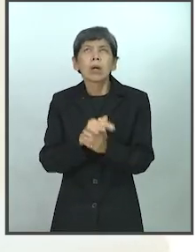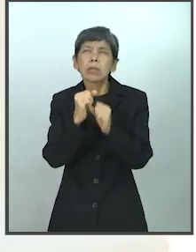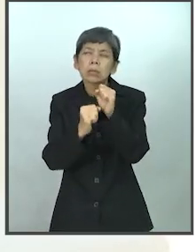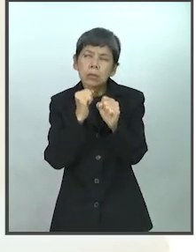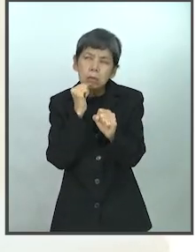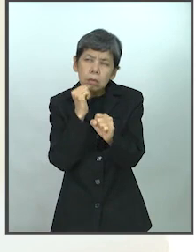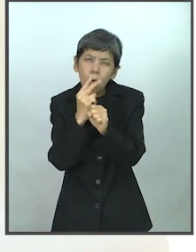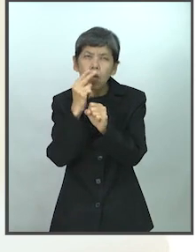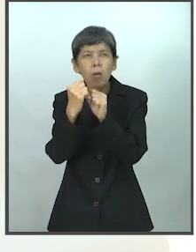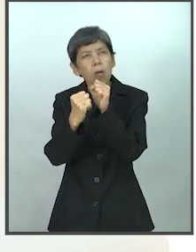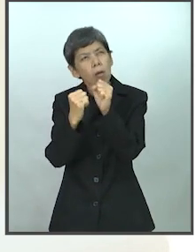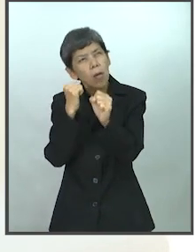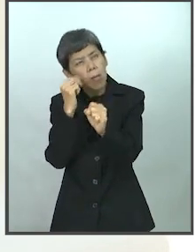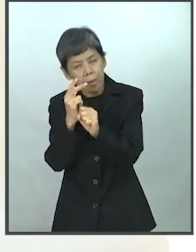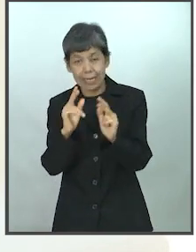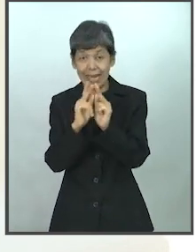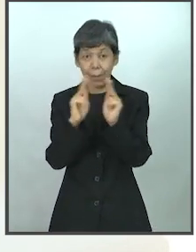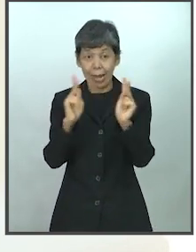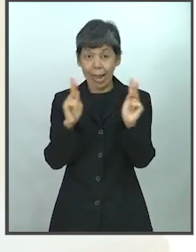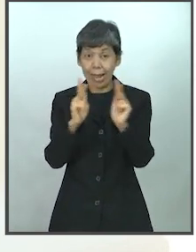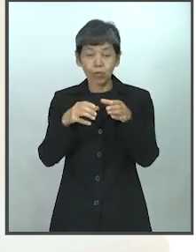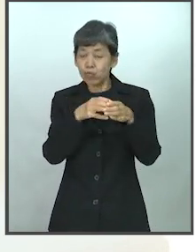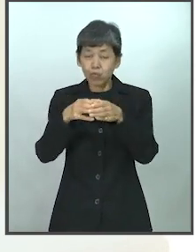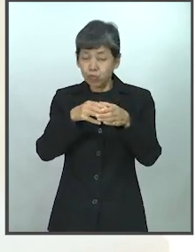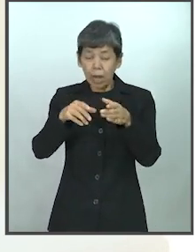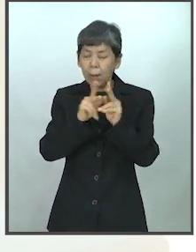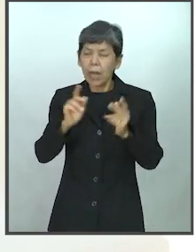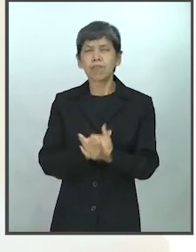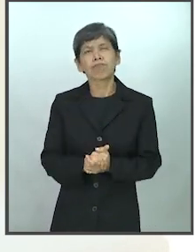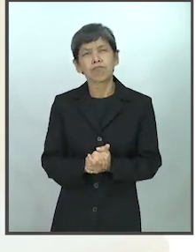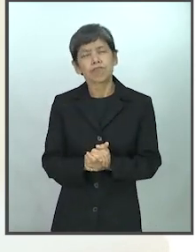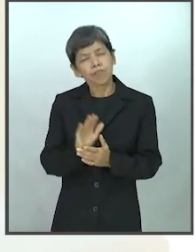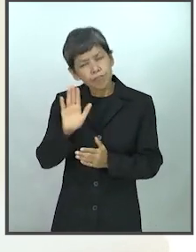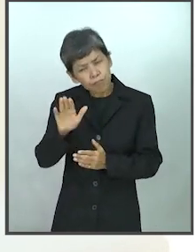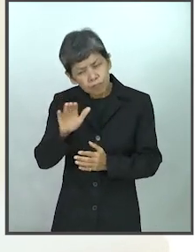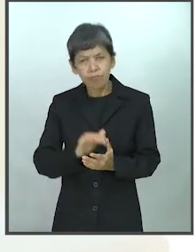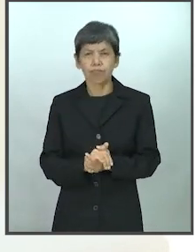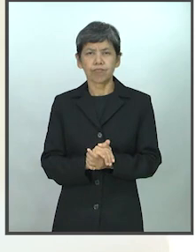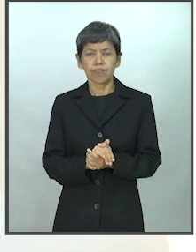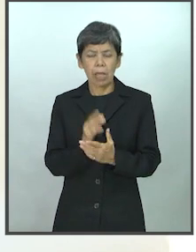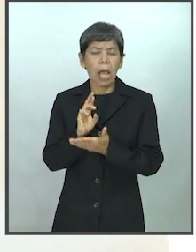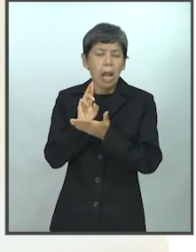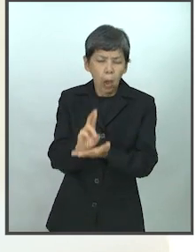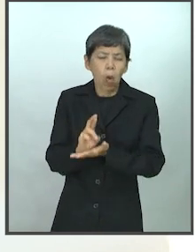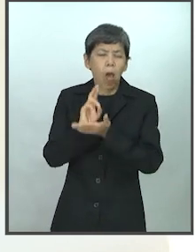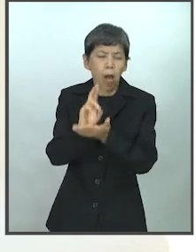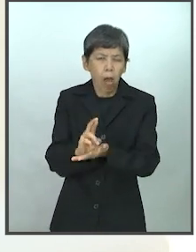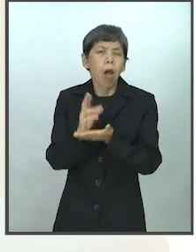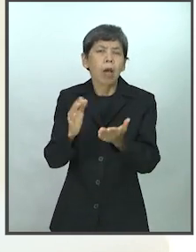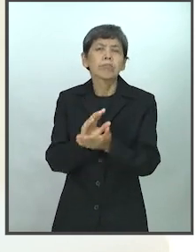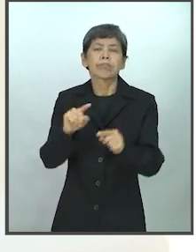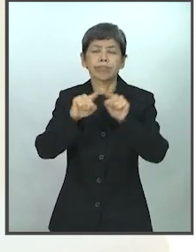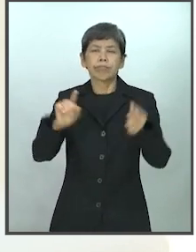ปีกรรมการเพื่อนๆชุดเดิมก็บอกคุณศิโรจน์มอบรางวัลเนี่ยให้อะไรเขาบ้างให้โ